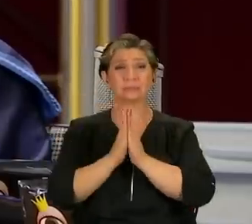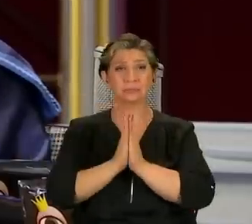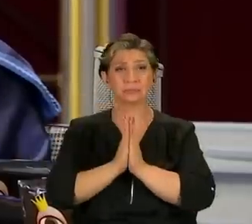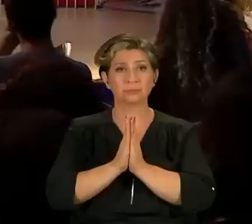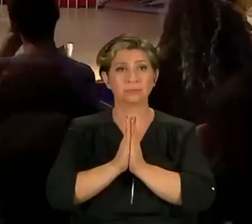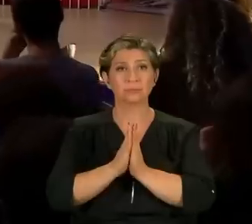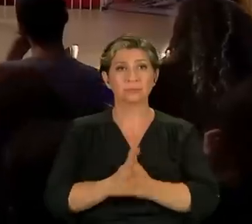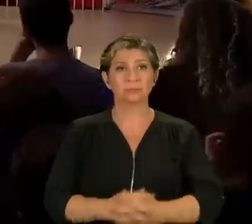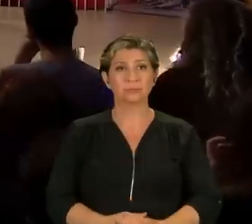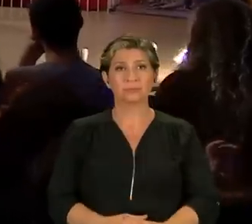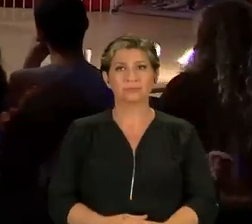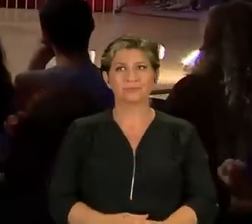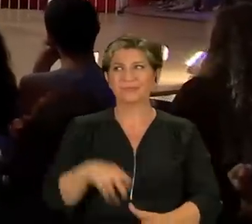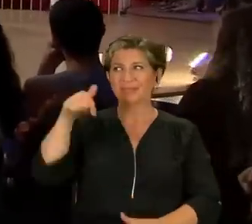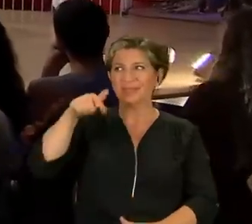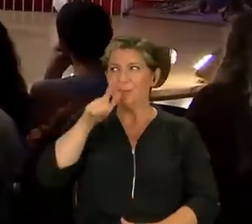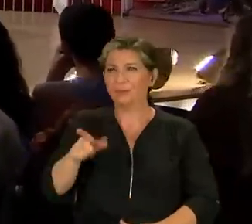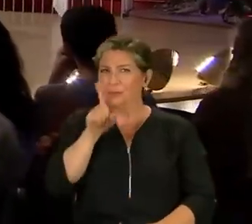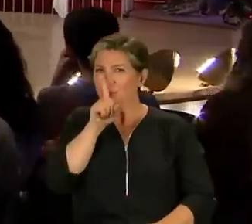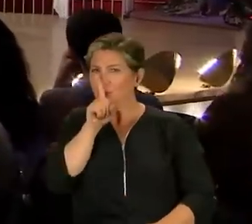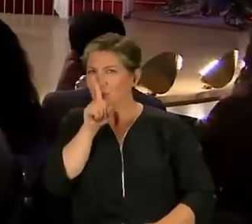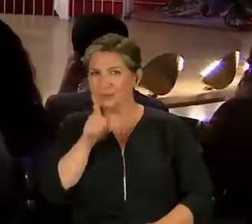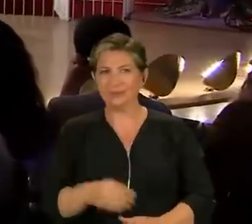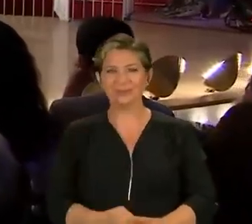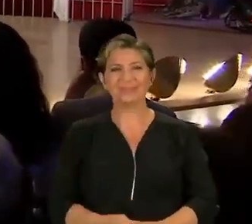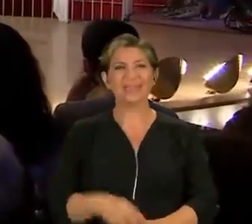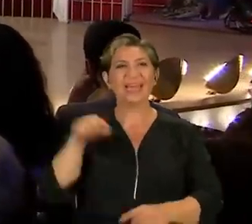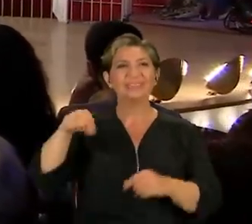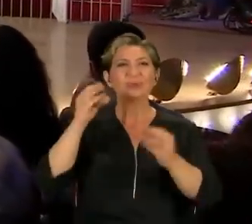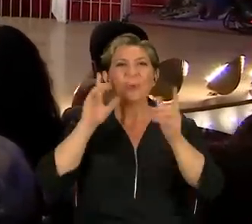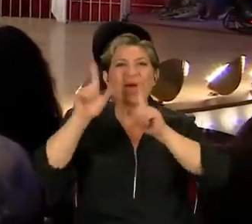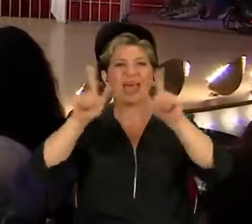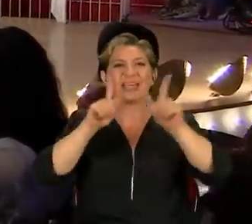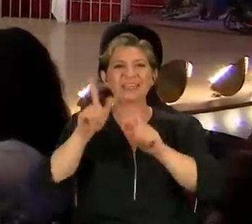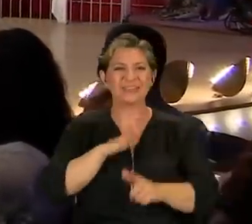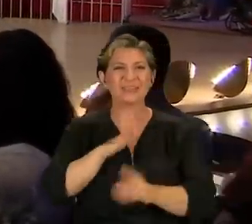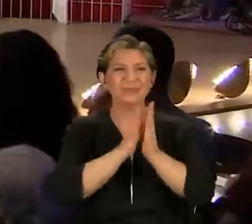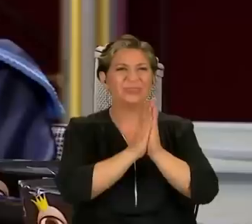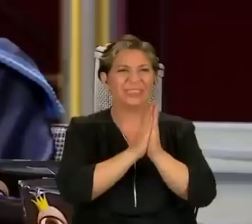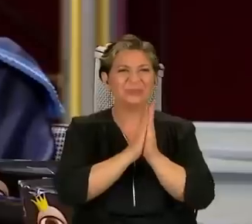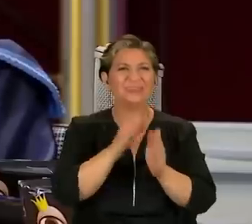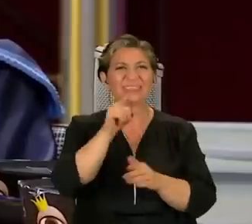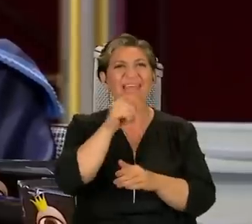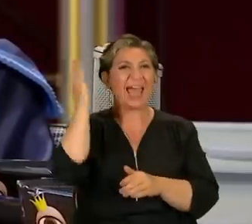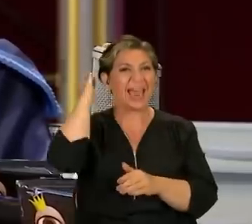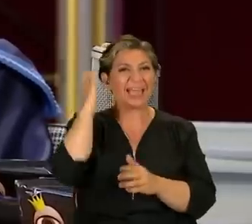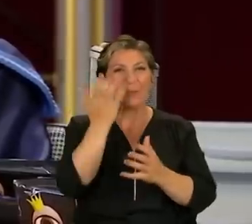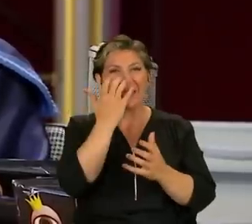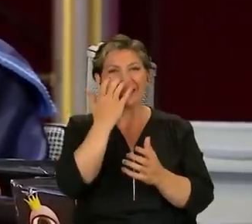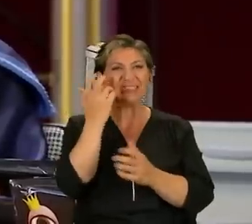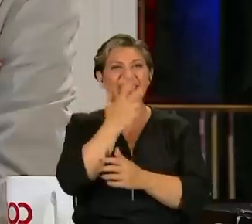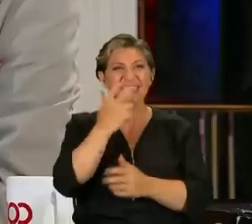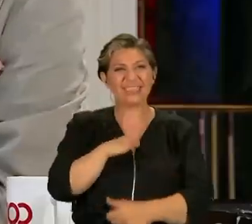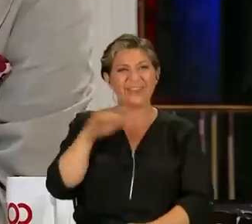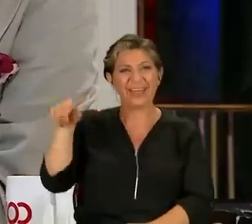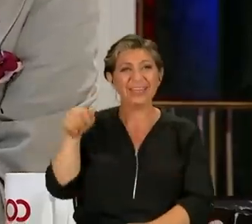dakika susun evet aşağıda çok bazen kulisten ses geliyor da o senin arkandan bekleyen sanatkarlar